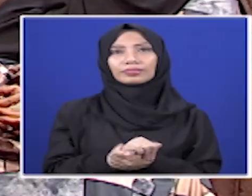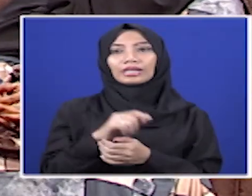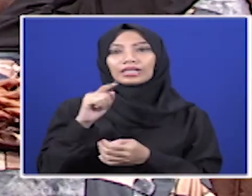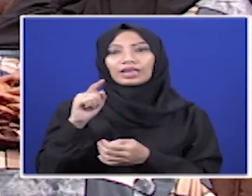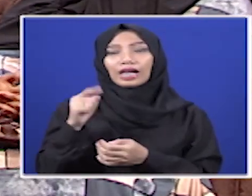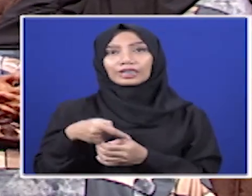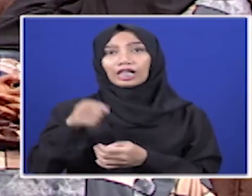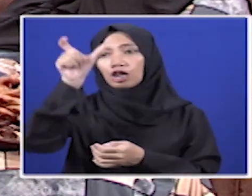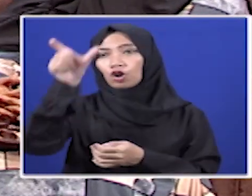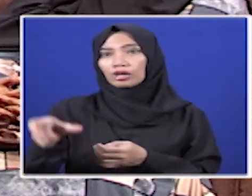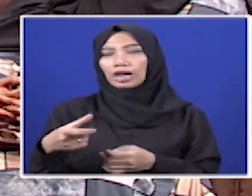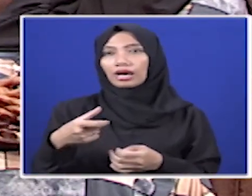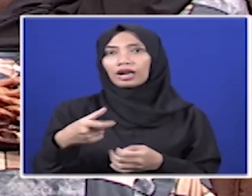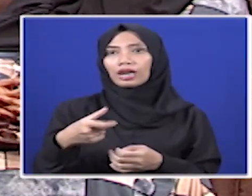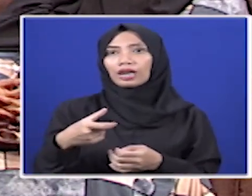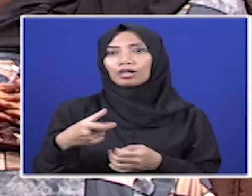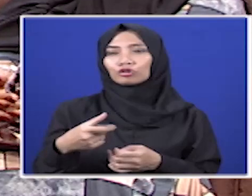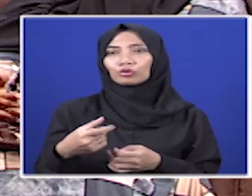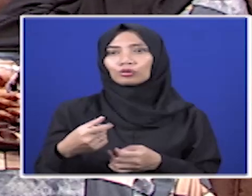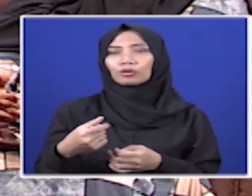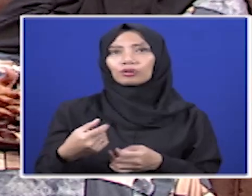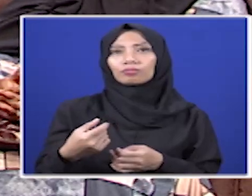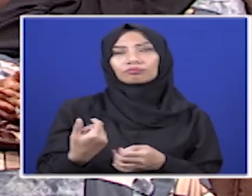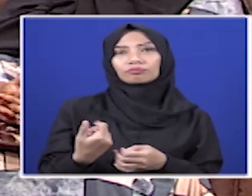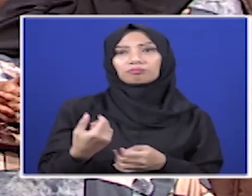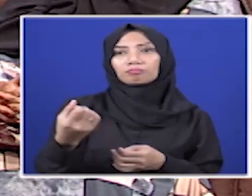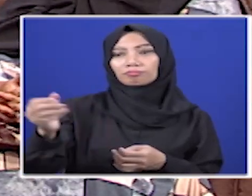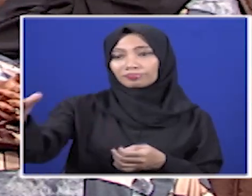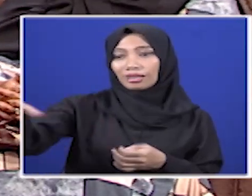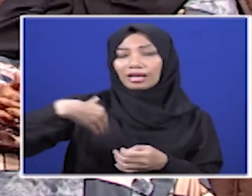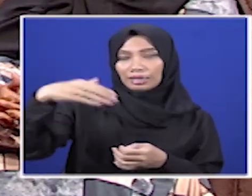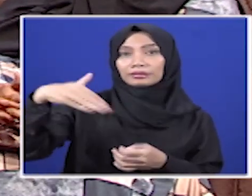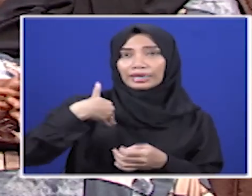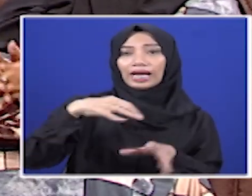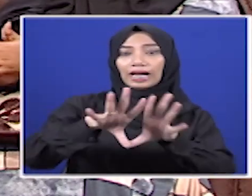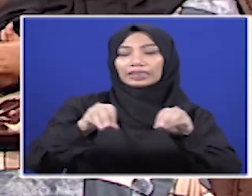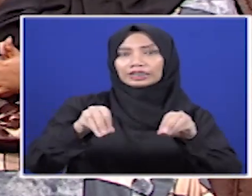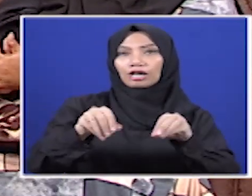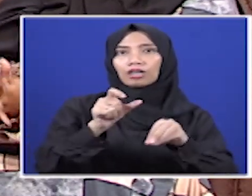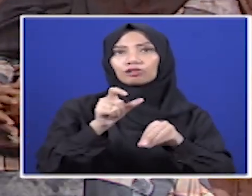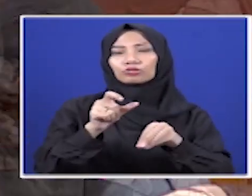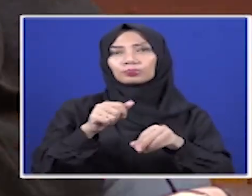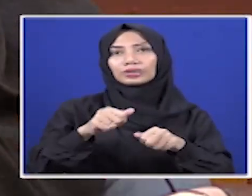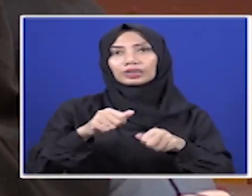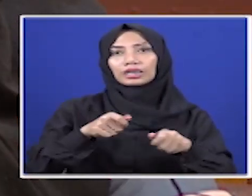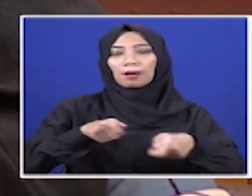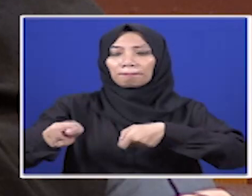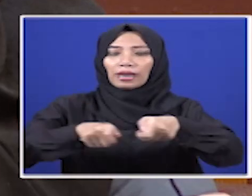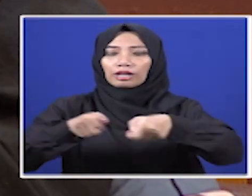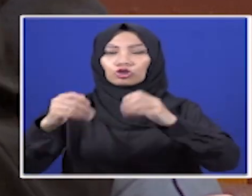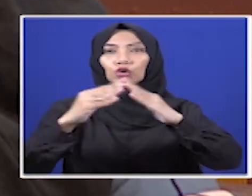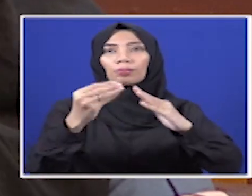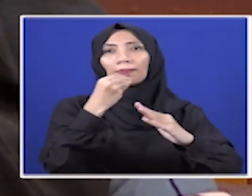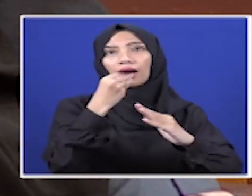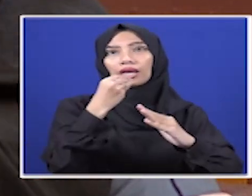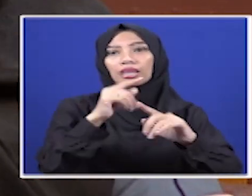lagi ya untuk kehidupan buat anak-anak saya sama keluarga saya sama orang tua